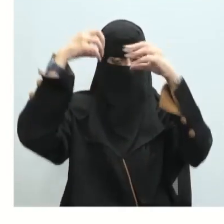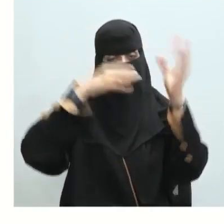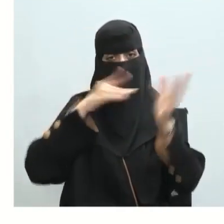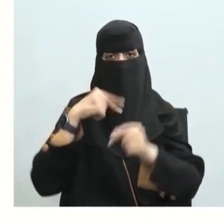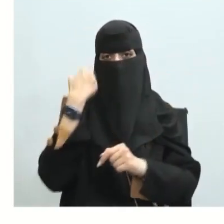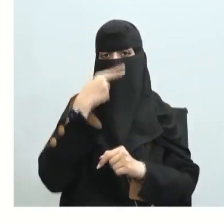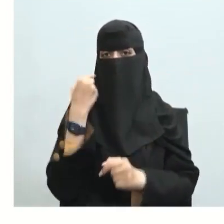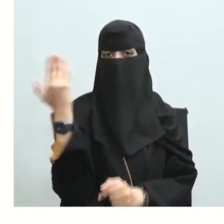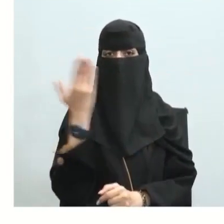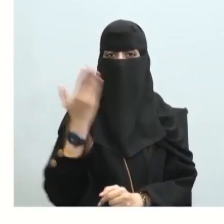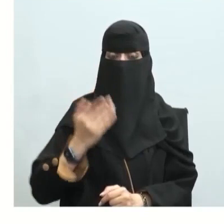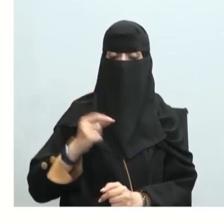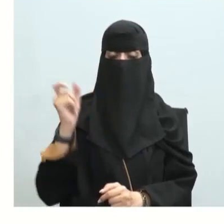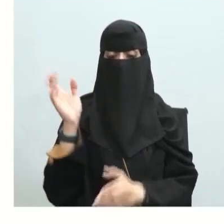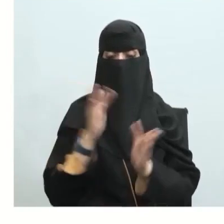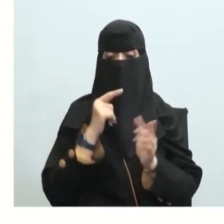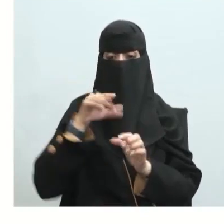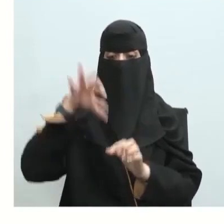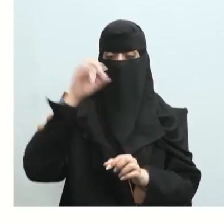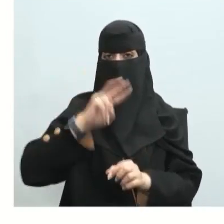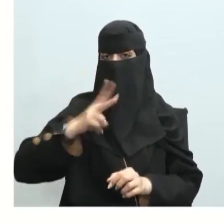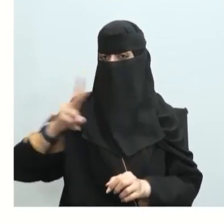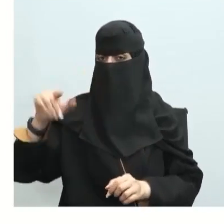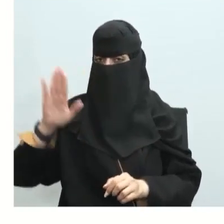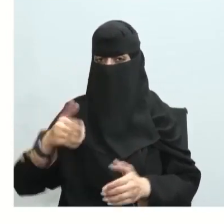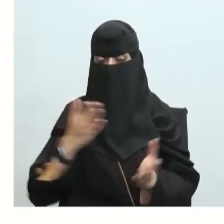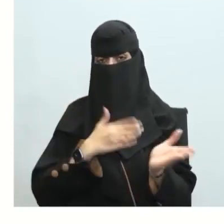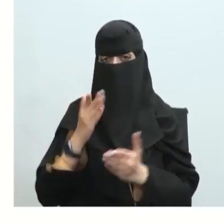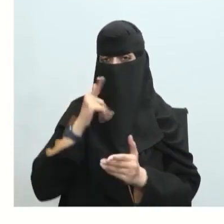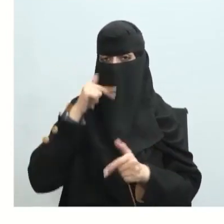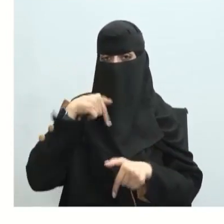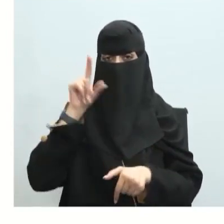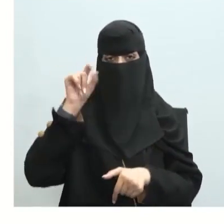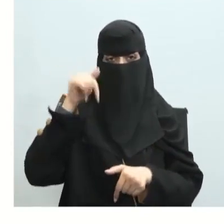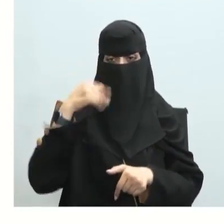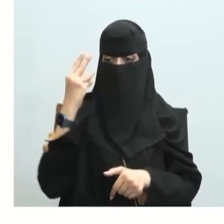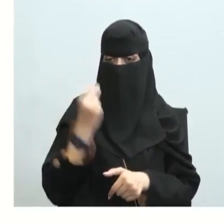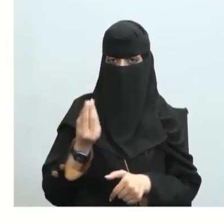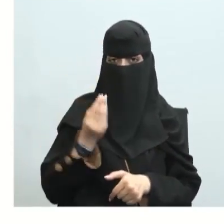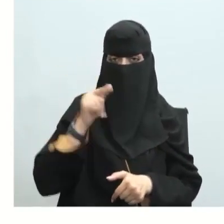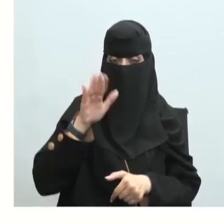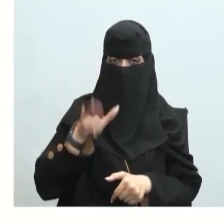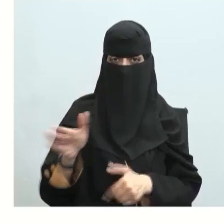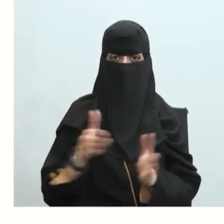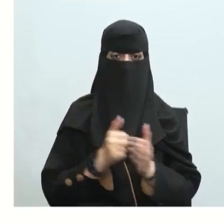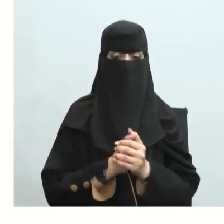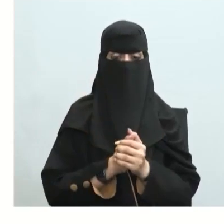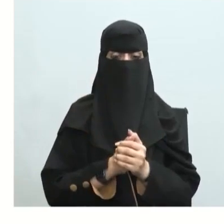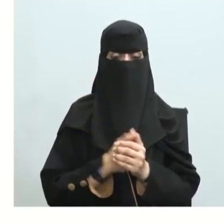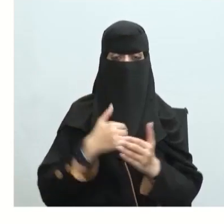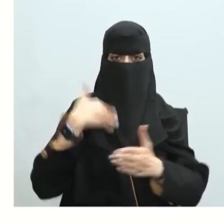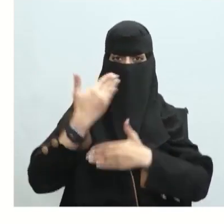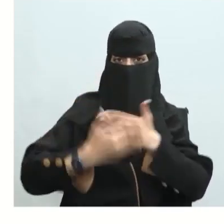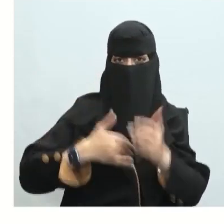اجمل القصائد والابيات هنا والعديد من الخدمات الجميله والمميزه وباقل اسعار موجوده بادر